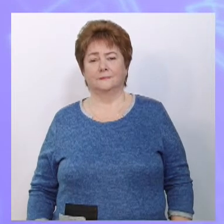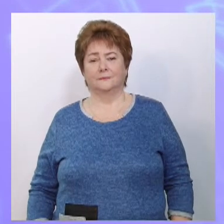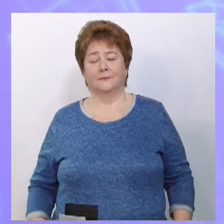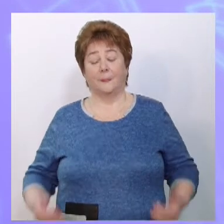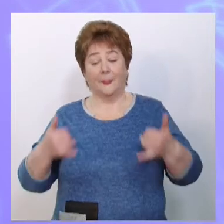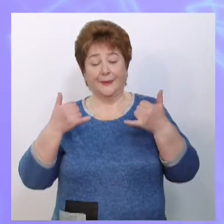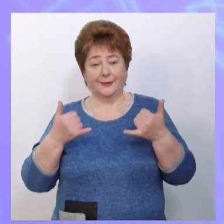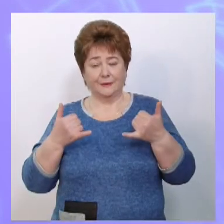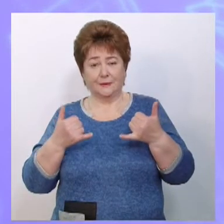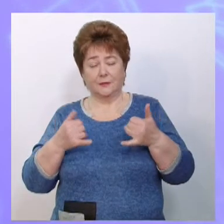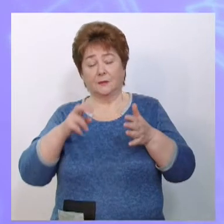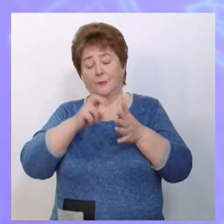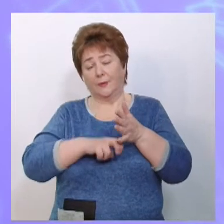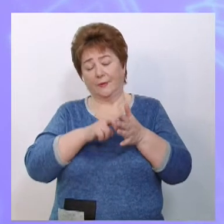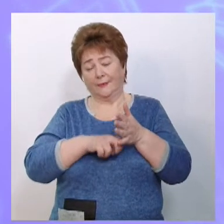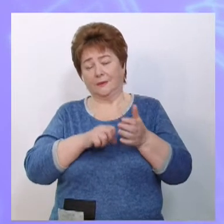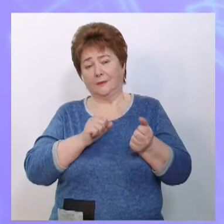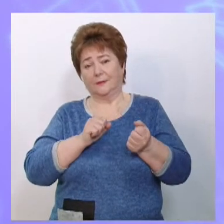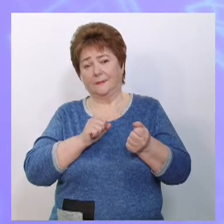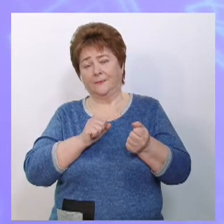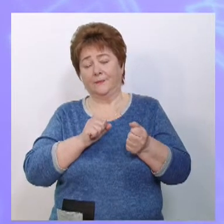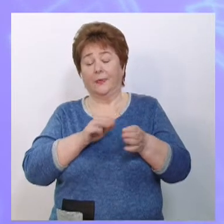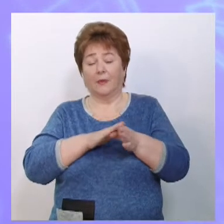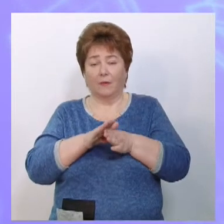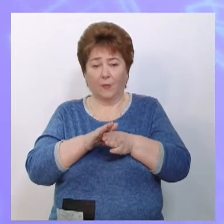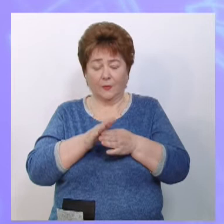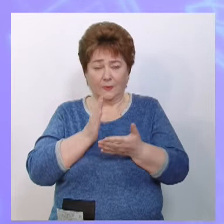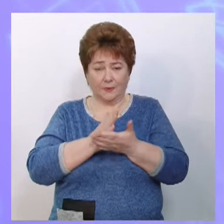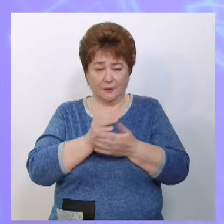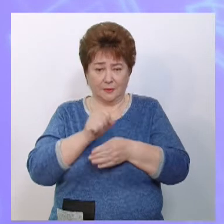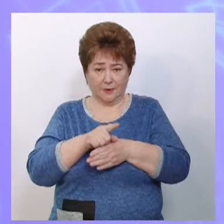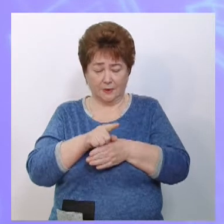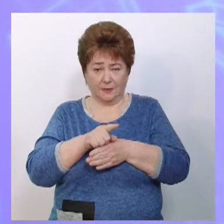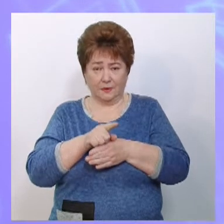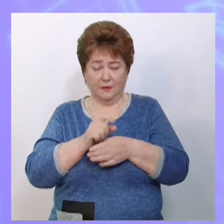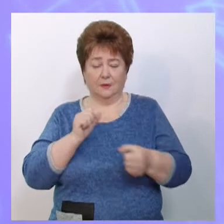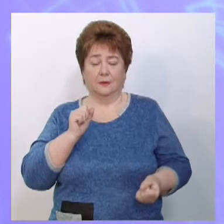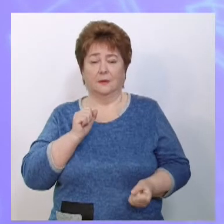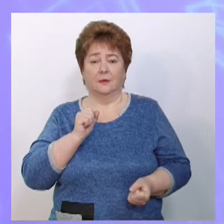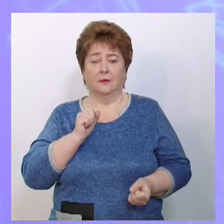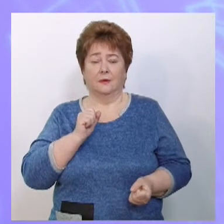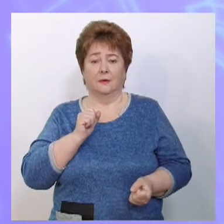А сейчас проверьте, справились с этим заданием?